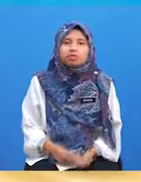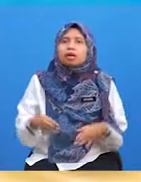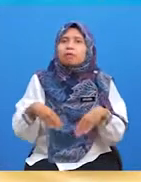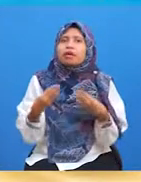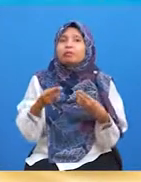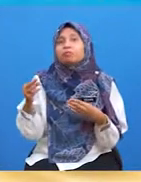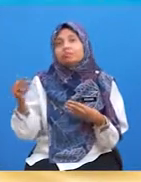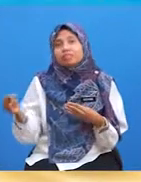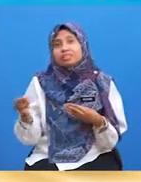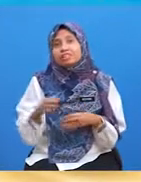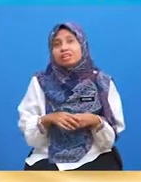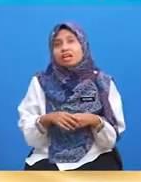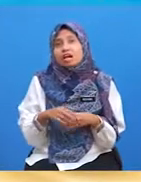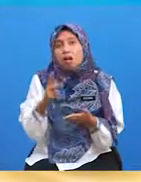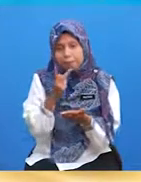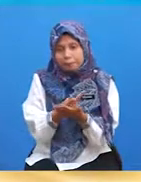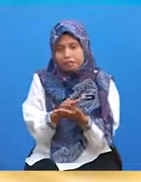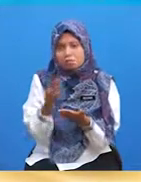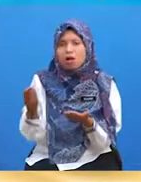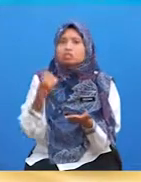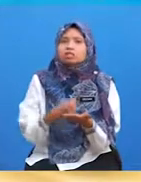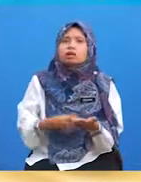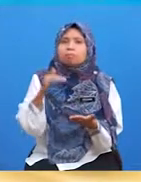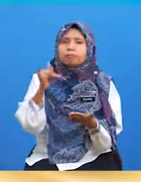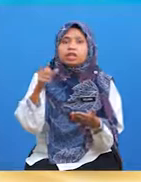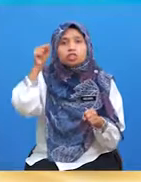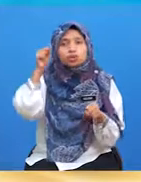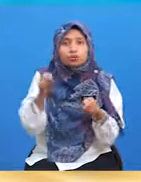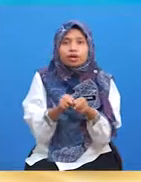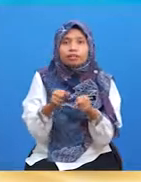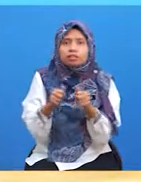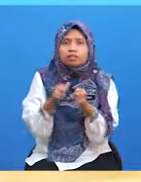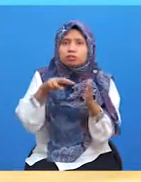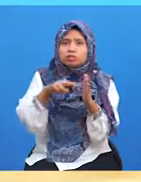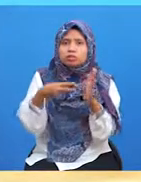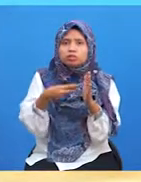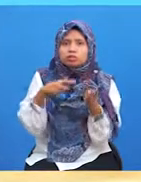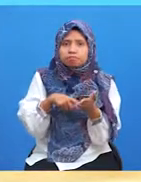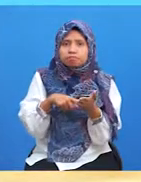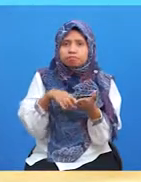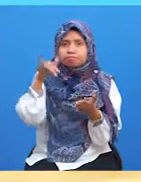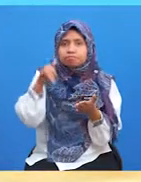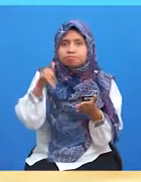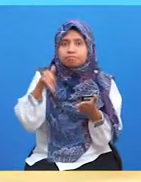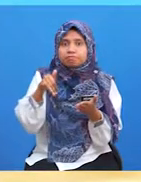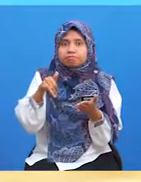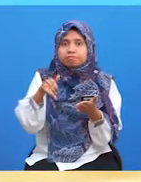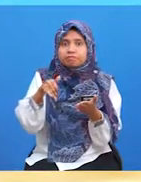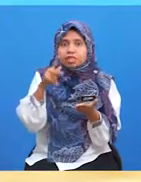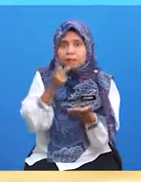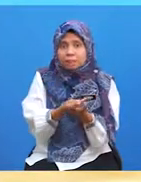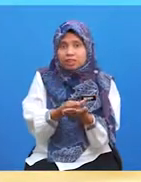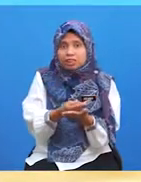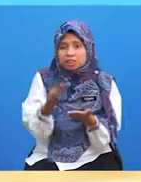Bagaimana murid-murid? Peribahasa apa yang sesuai dengan maksud ini? Ya, peribahasanya